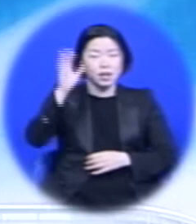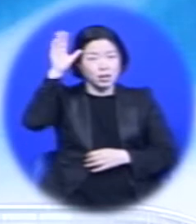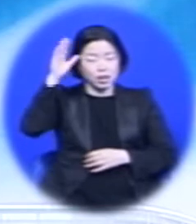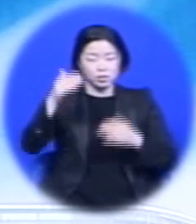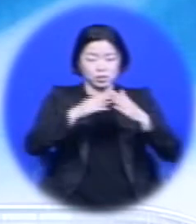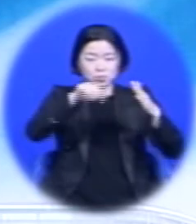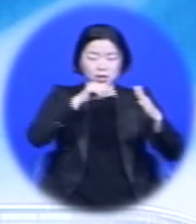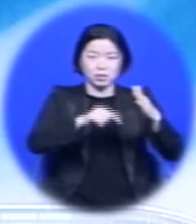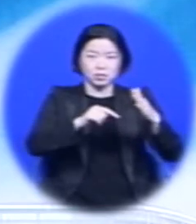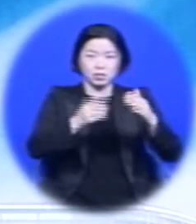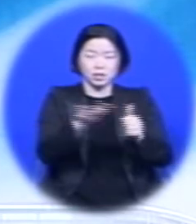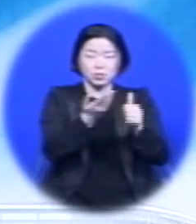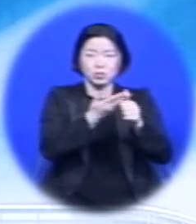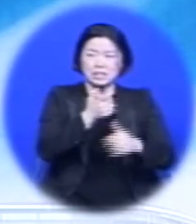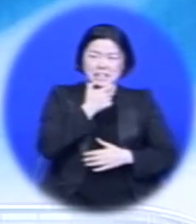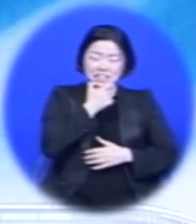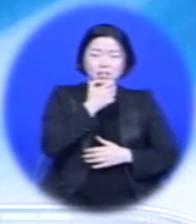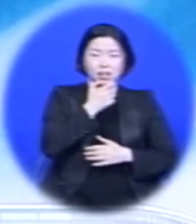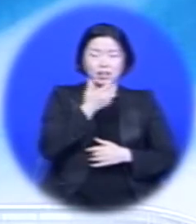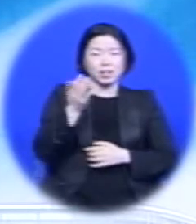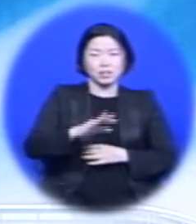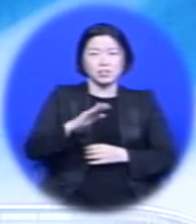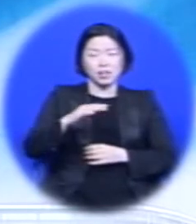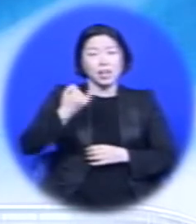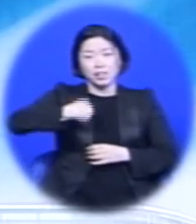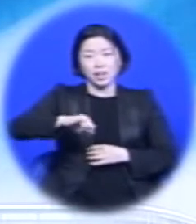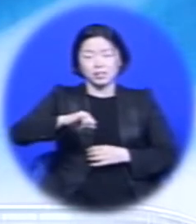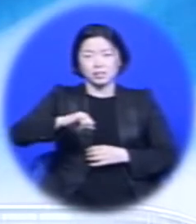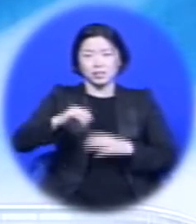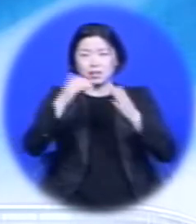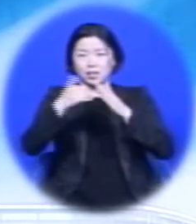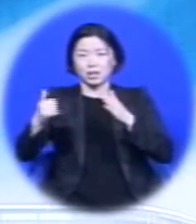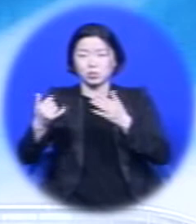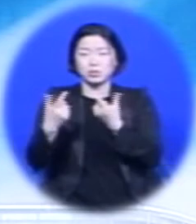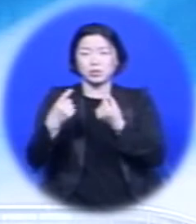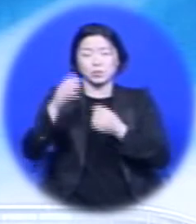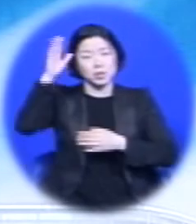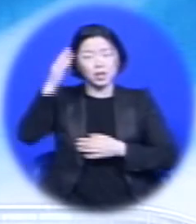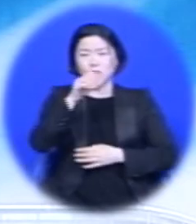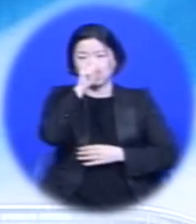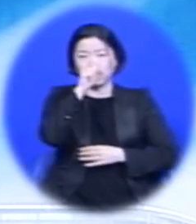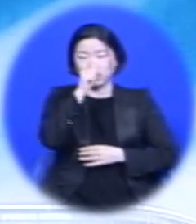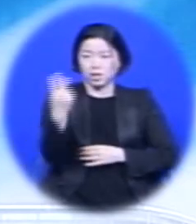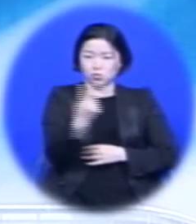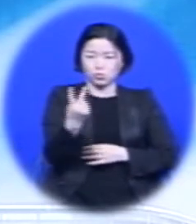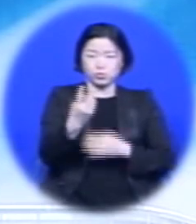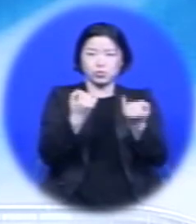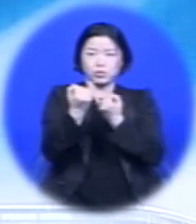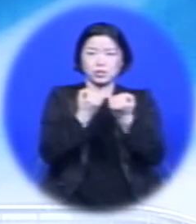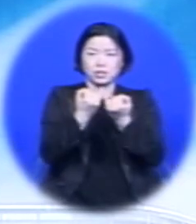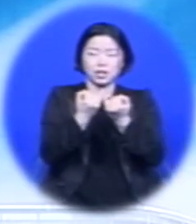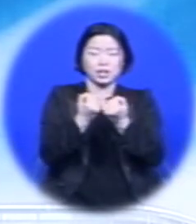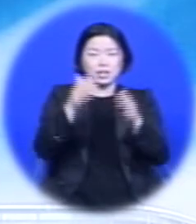끔찍이 싫어하고 제 딸은 또 개를 가족처럼 좋아하니 이 두 여자 사이에서 제가 너무